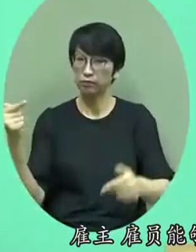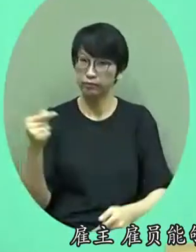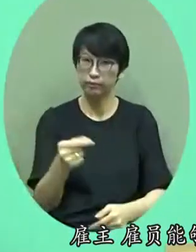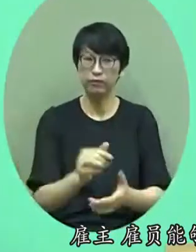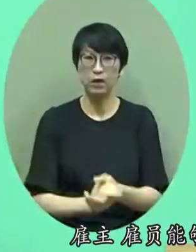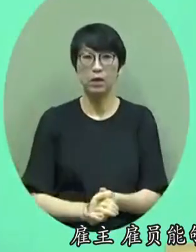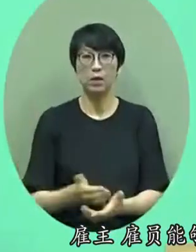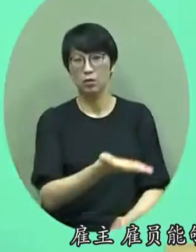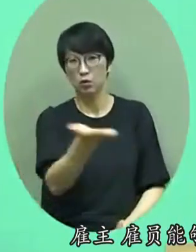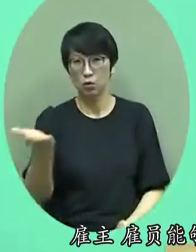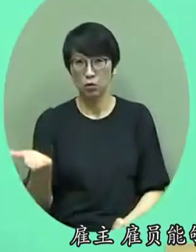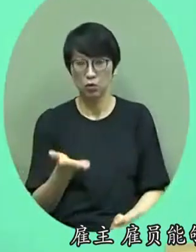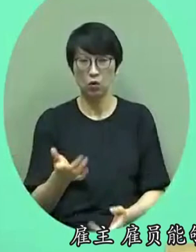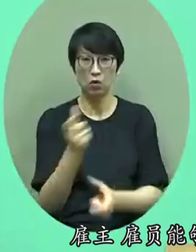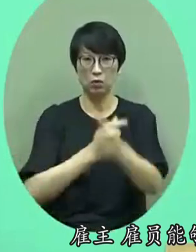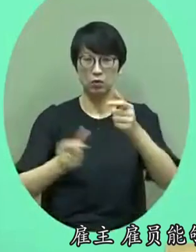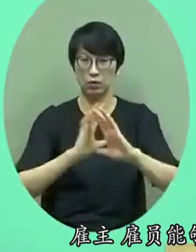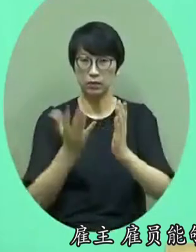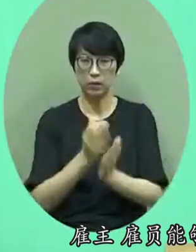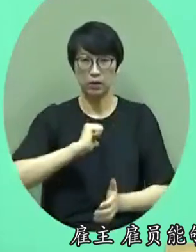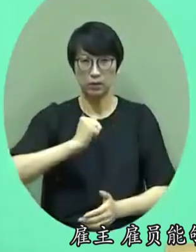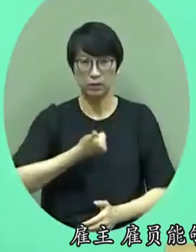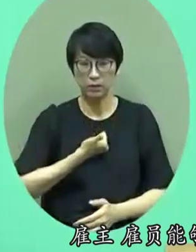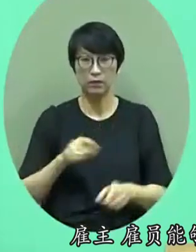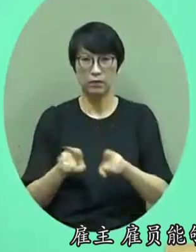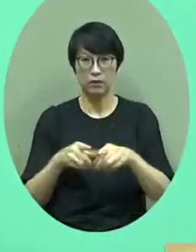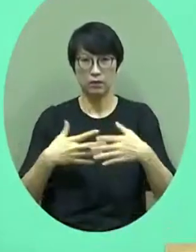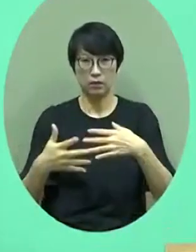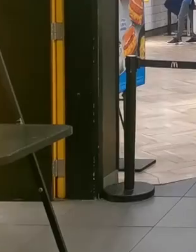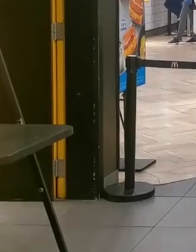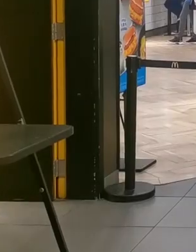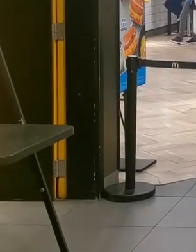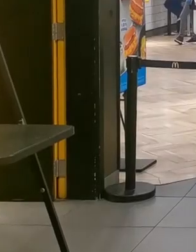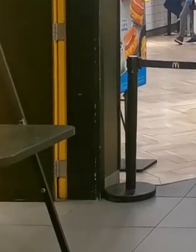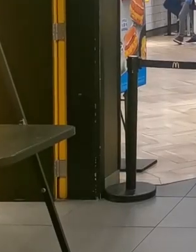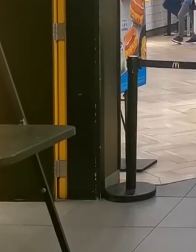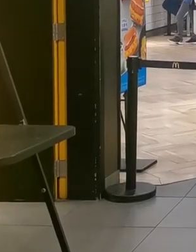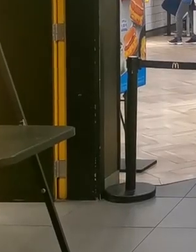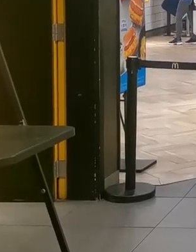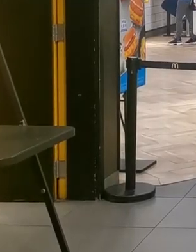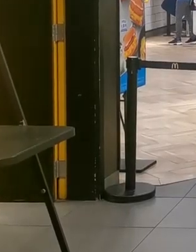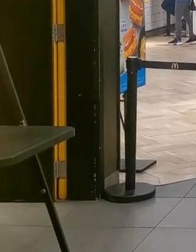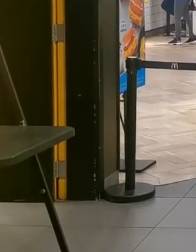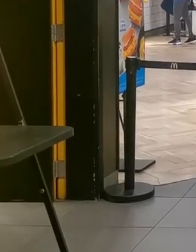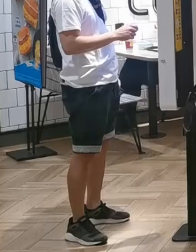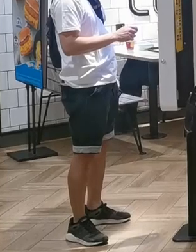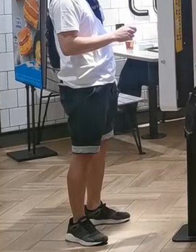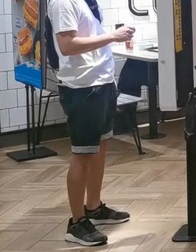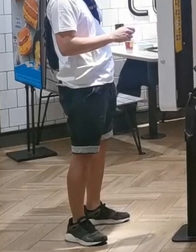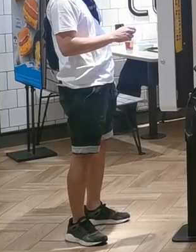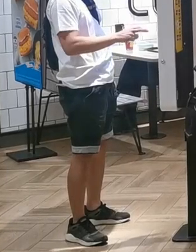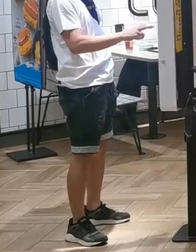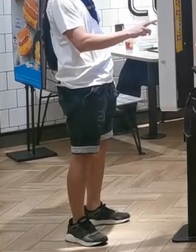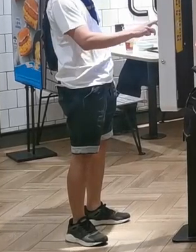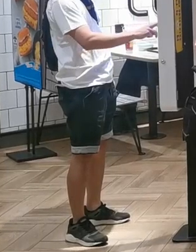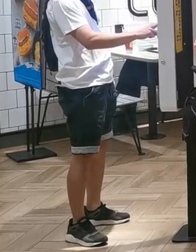僱主僱員能夠一起渡過經濟的寒冬。 为协助更多雇员受惠于计划，从而保留工作，